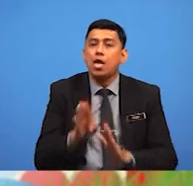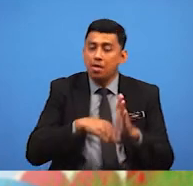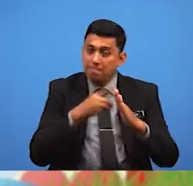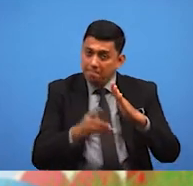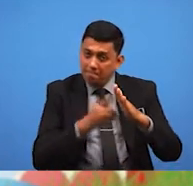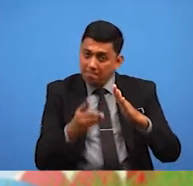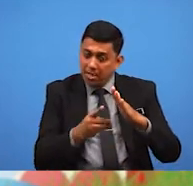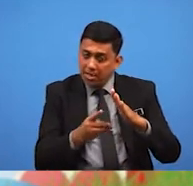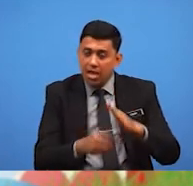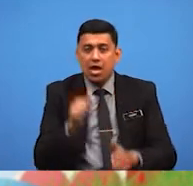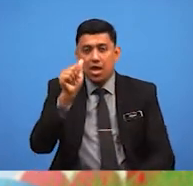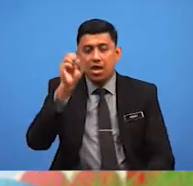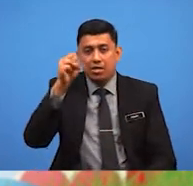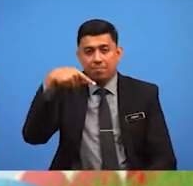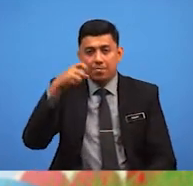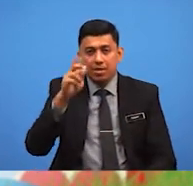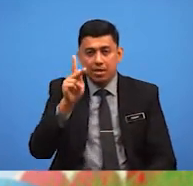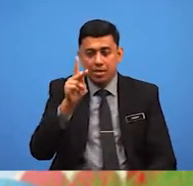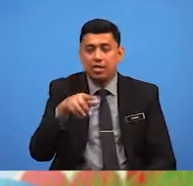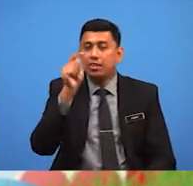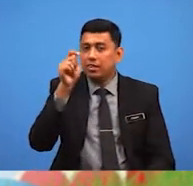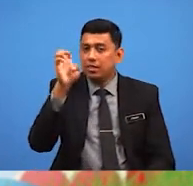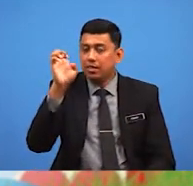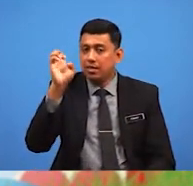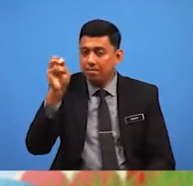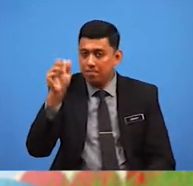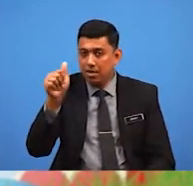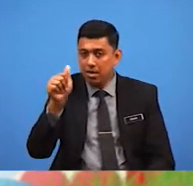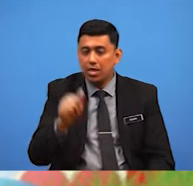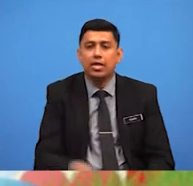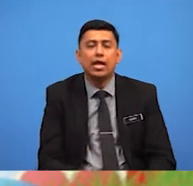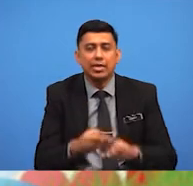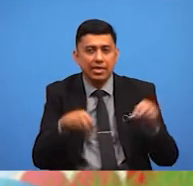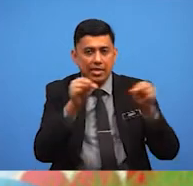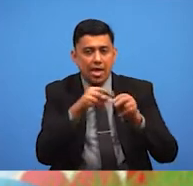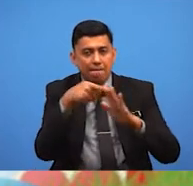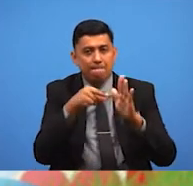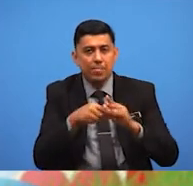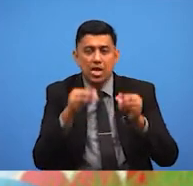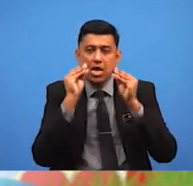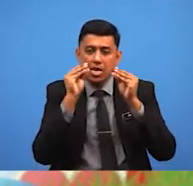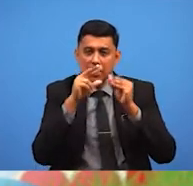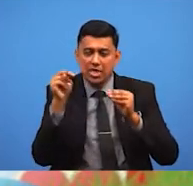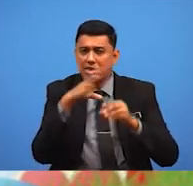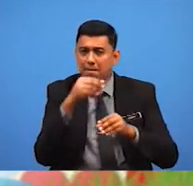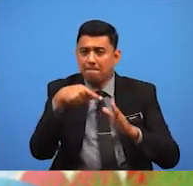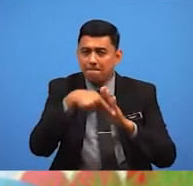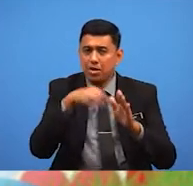Berdasarkan aspek tema, persoalan, nilai dan pengajaran yang terdapat dalam